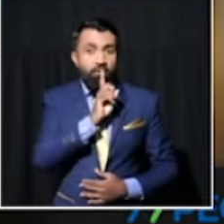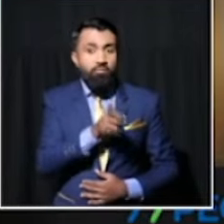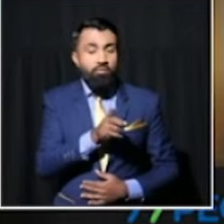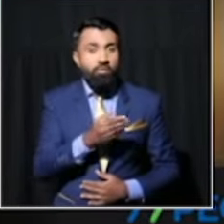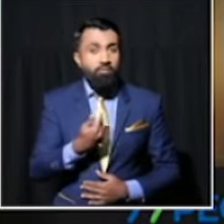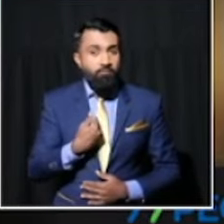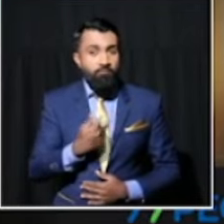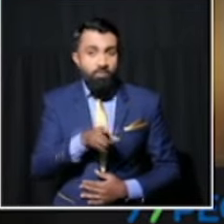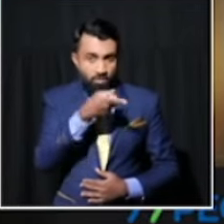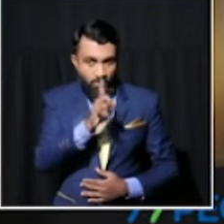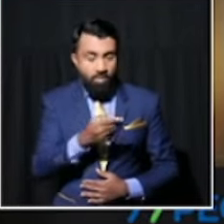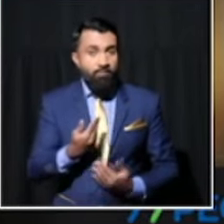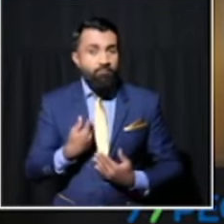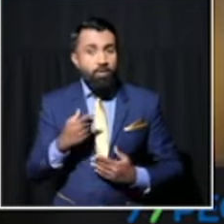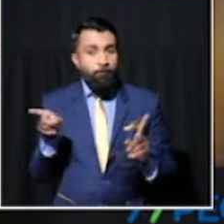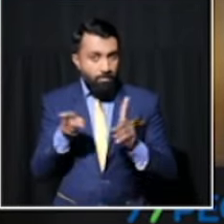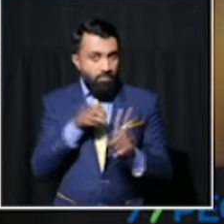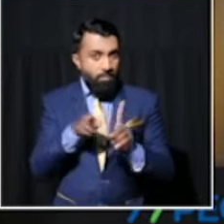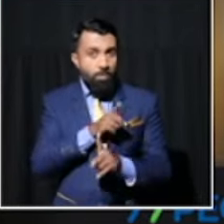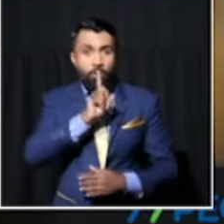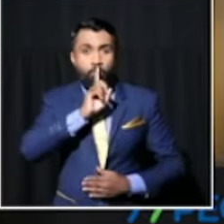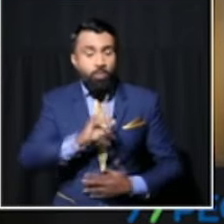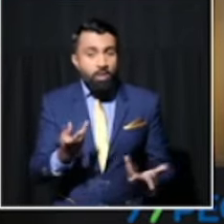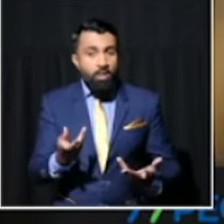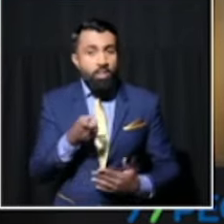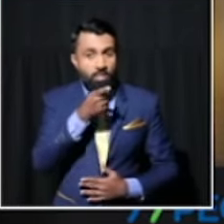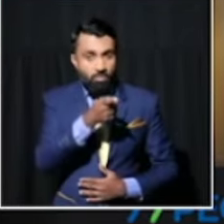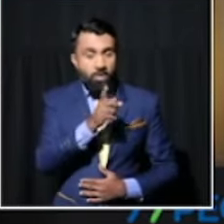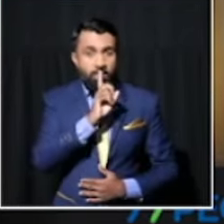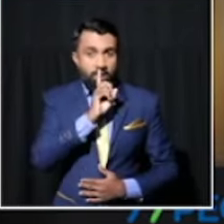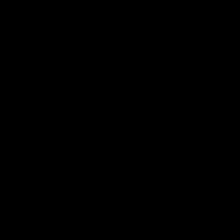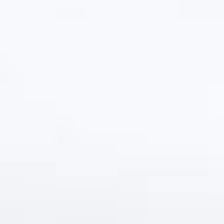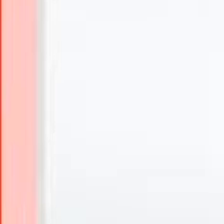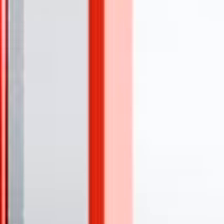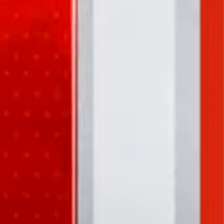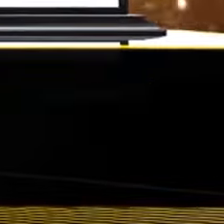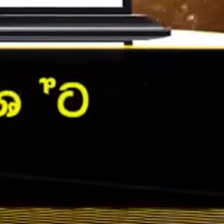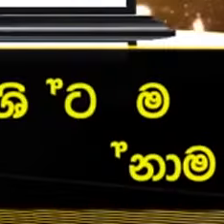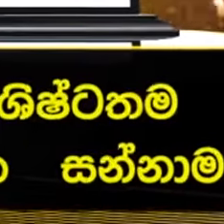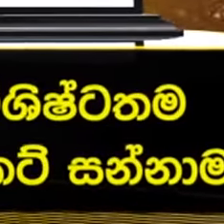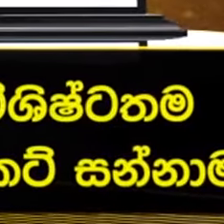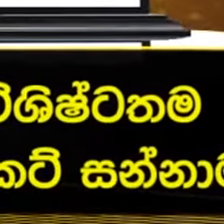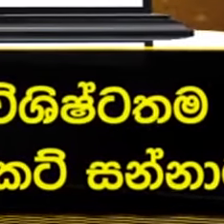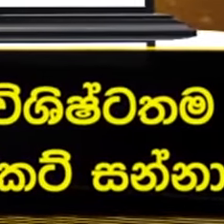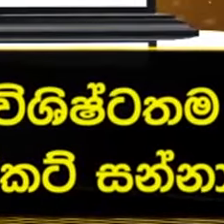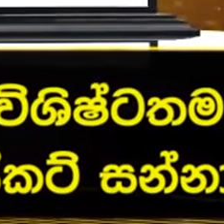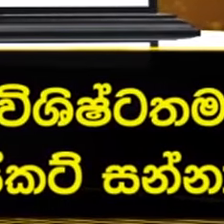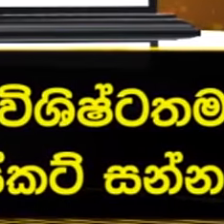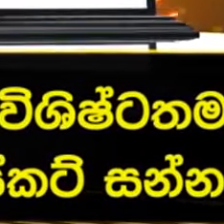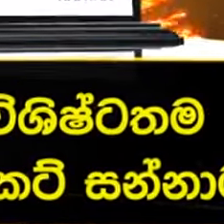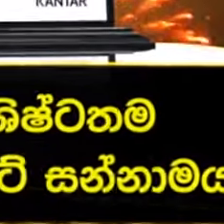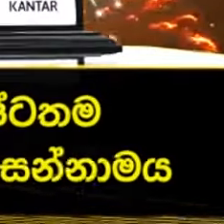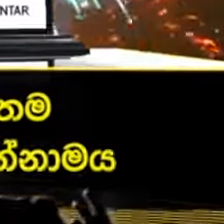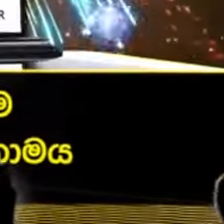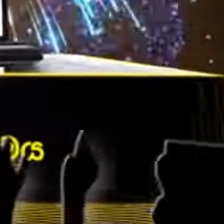මර්ධනයක් කවුරු කියලා මම මරනවා කියලා කිව්වේ නැහැ නැහැ ඔබතුමාට මම කියන්නේ මමනේ මේක ඉන්නේ ජනමතයෙන් ප්‍රමුඛතම සම්මාන